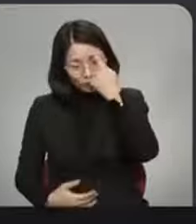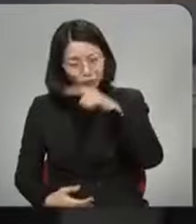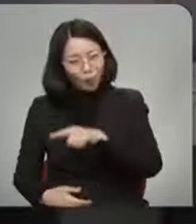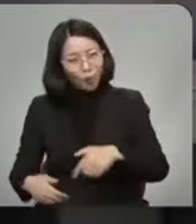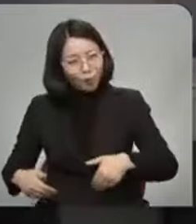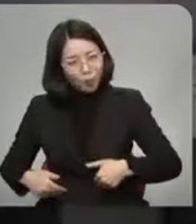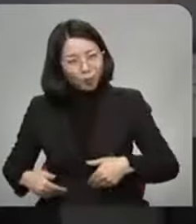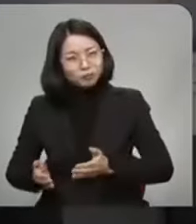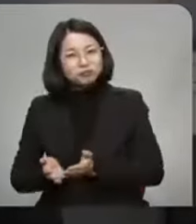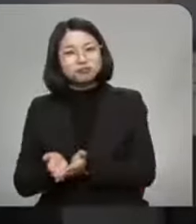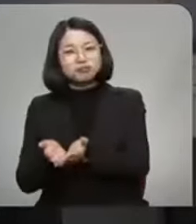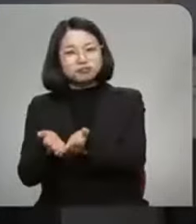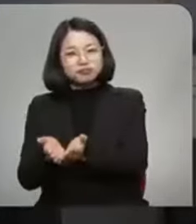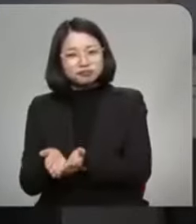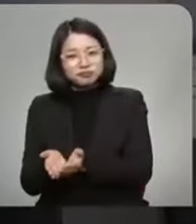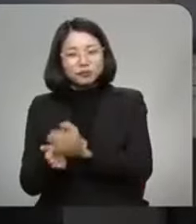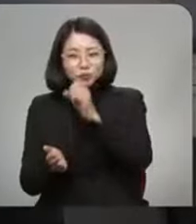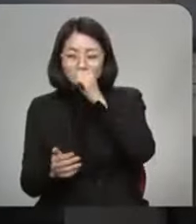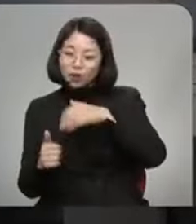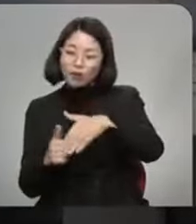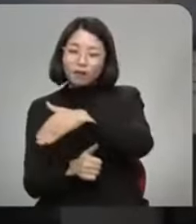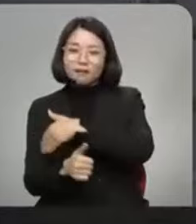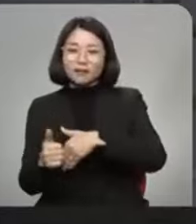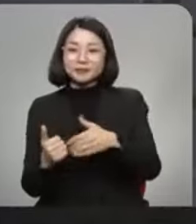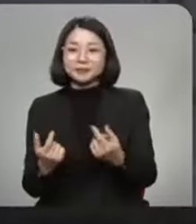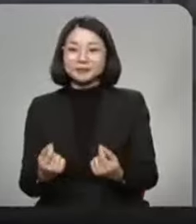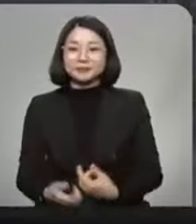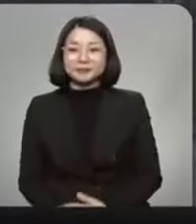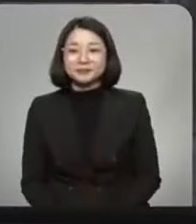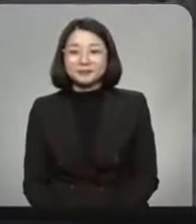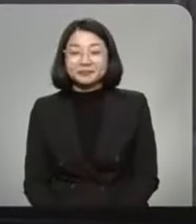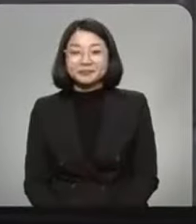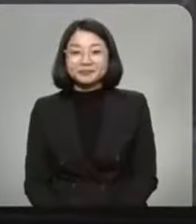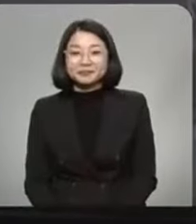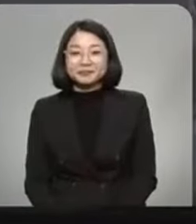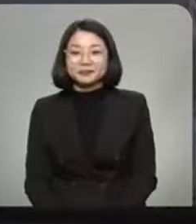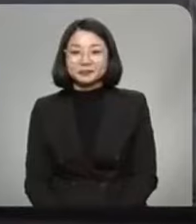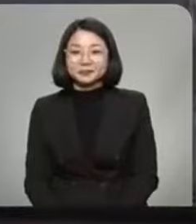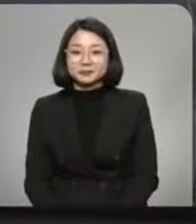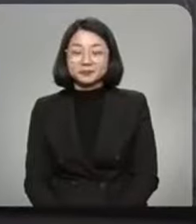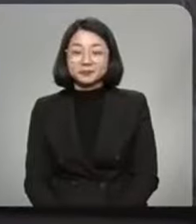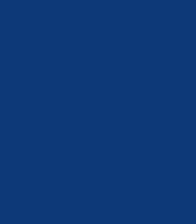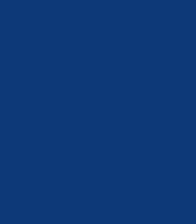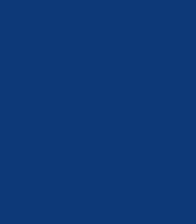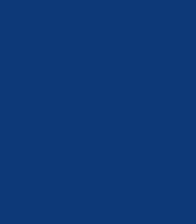작은 희망의 끈이 되는 모습입니다. KBS 뉴스 정상빈입니다.